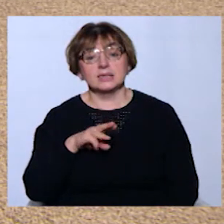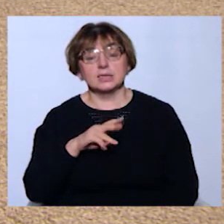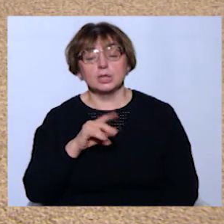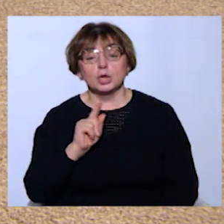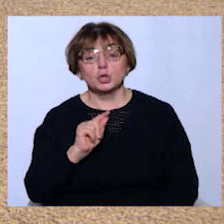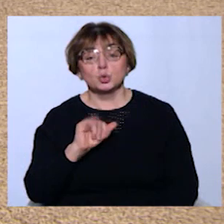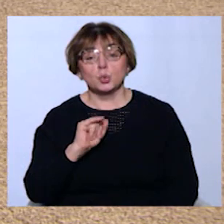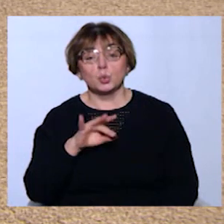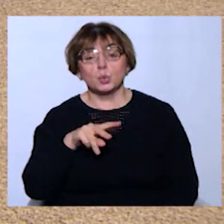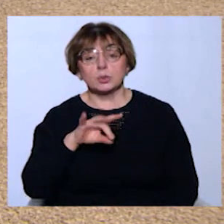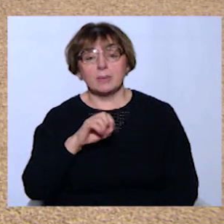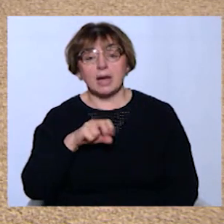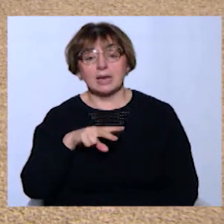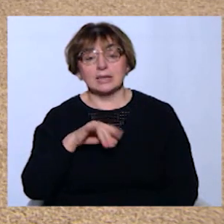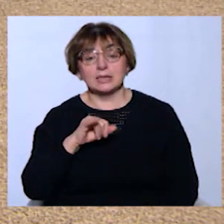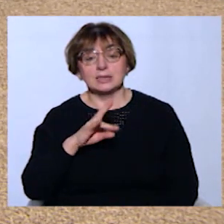თურმალინი,